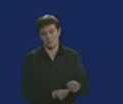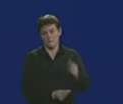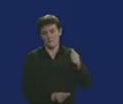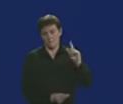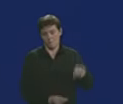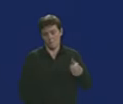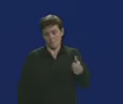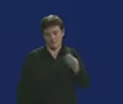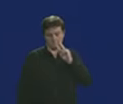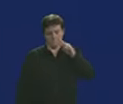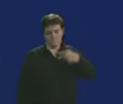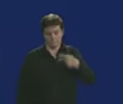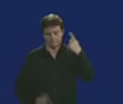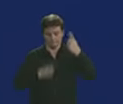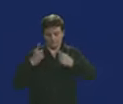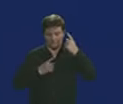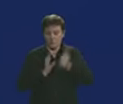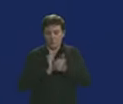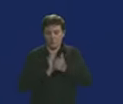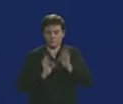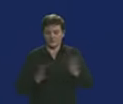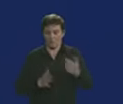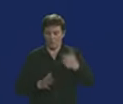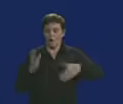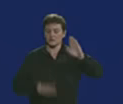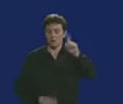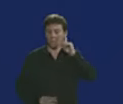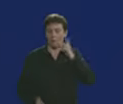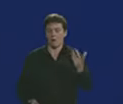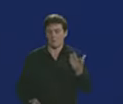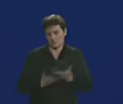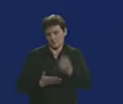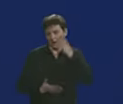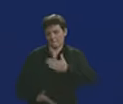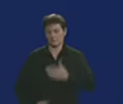question de savoir à quelle fonction on postule. Voilà ce que je pense.